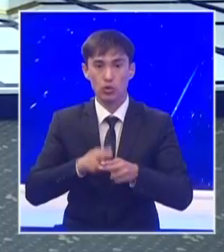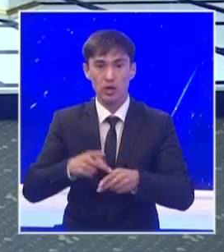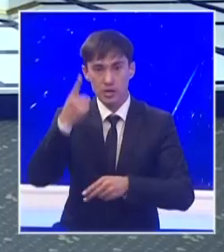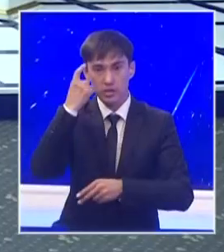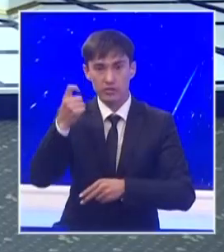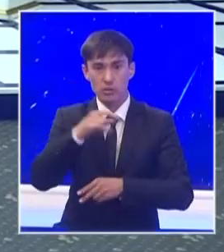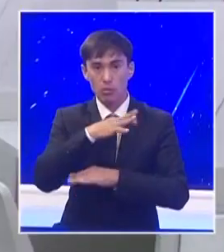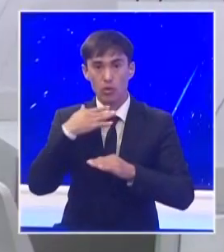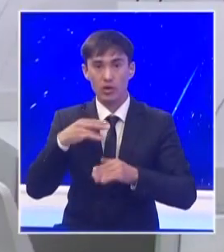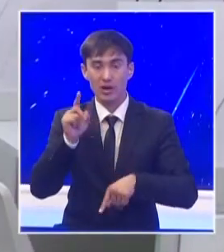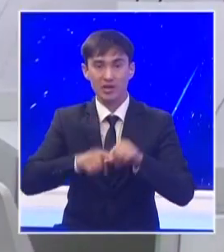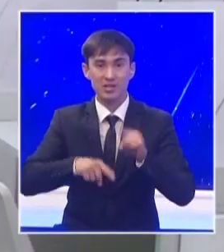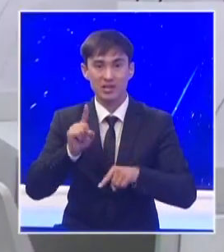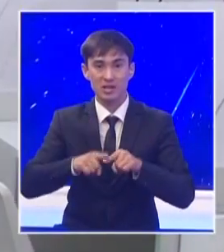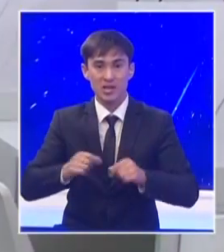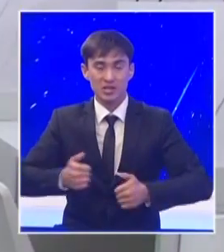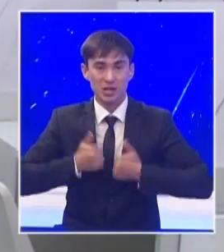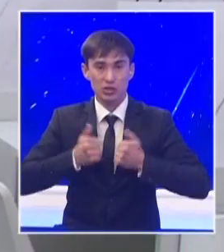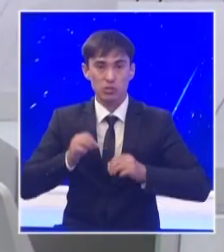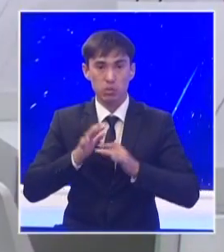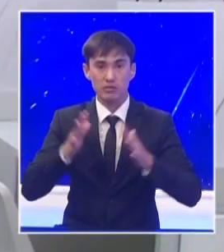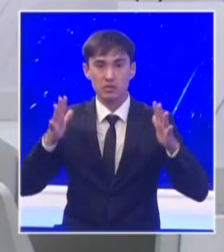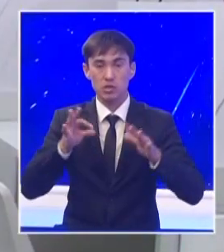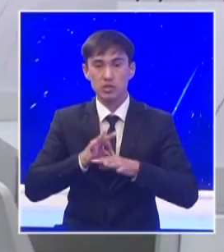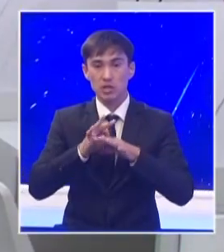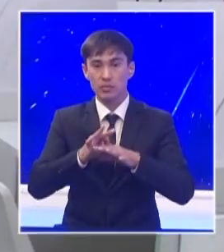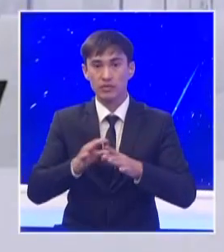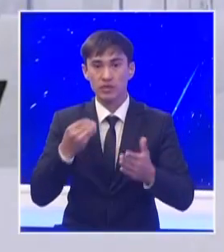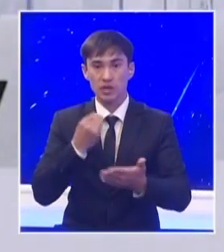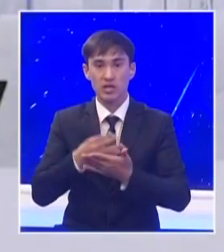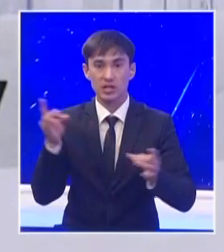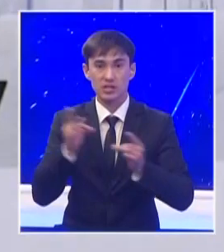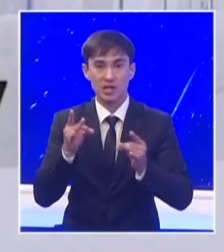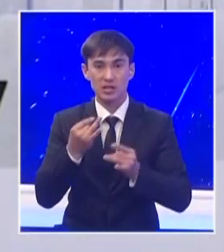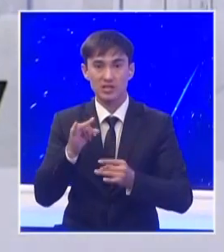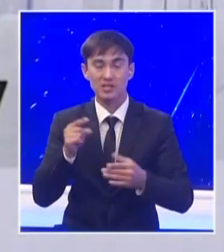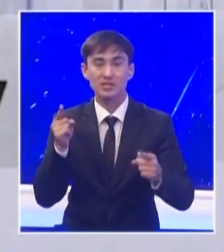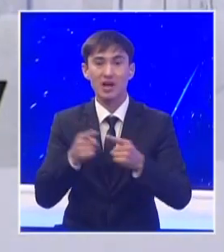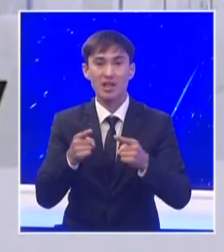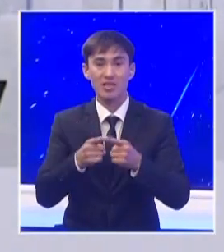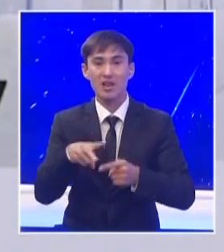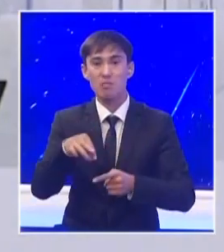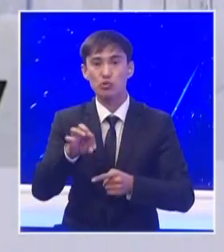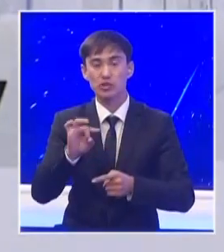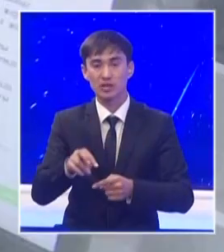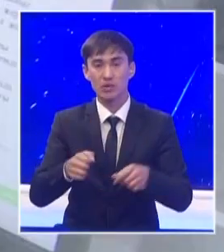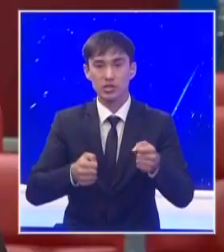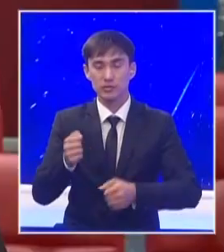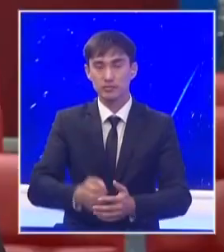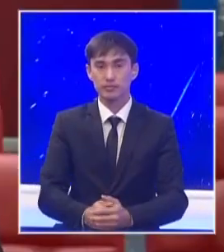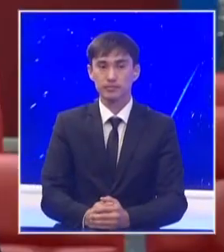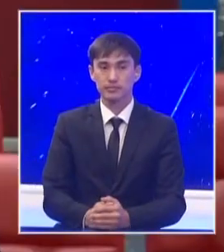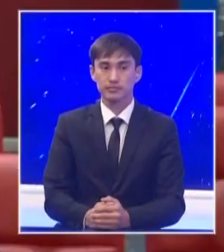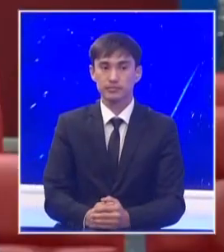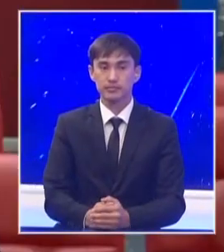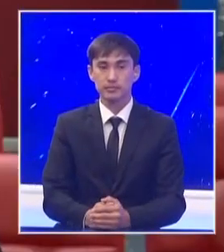как известно, многие родители стараются провести масштабно в дорогих ресторанах и с арендой лимузинов.